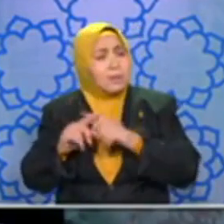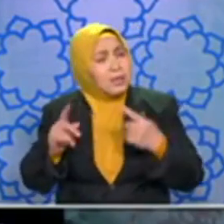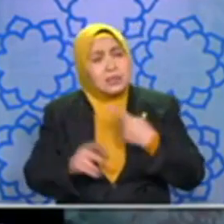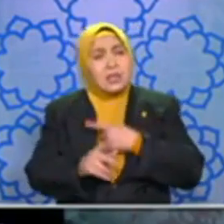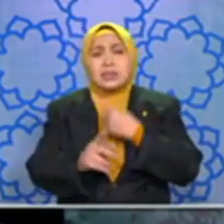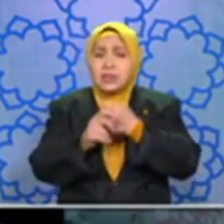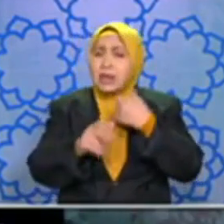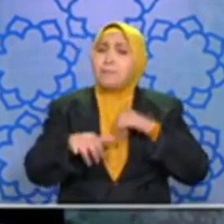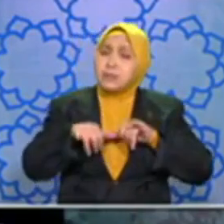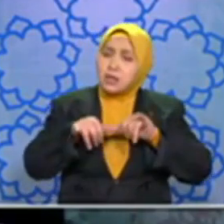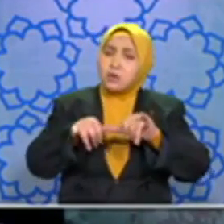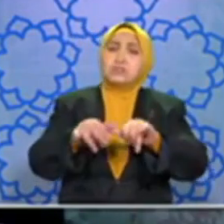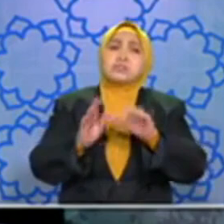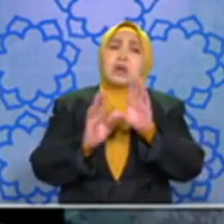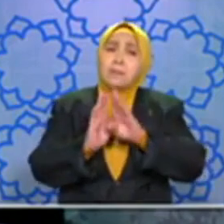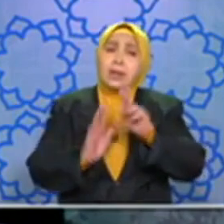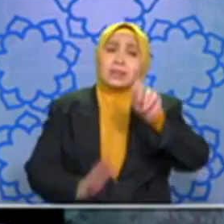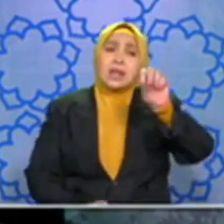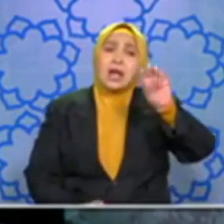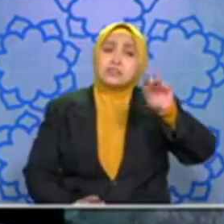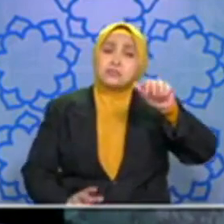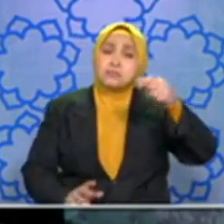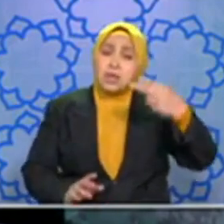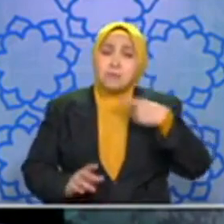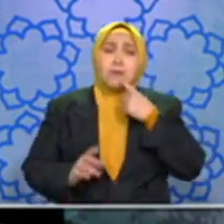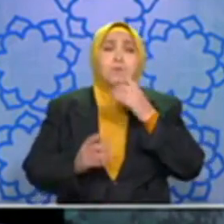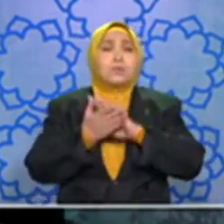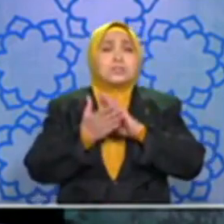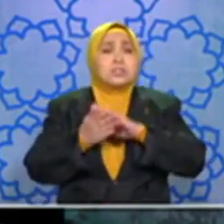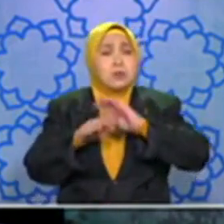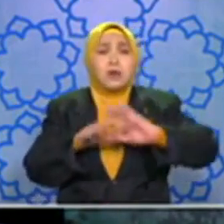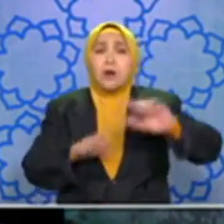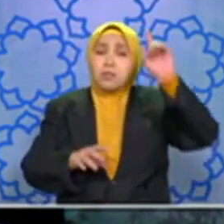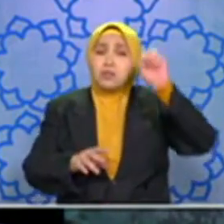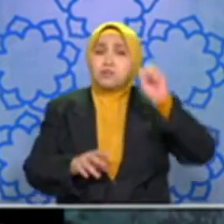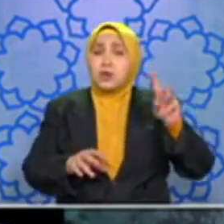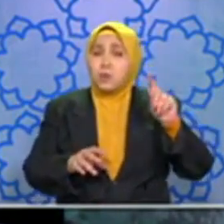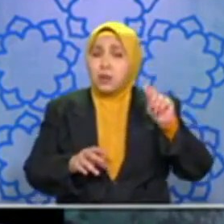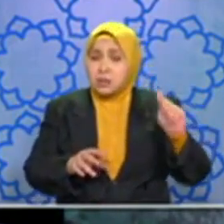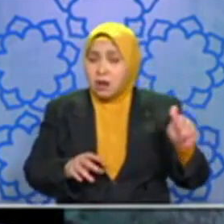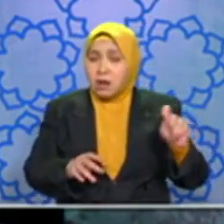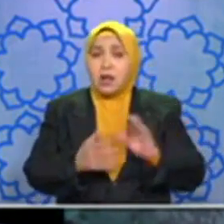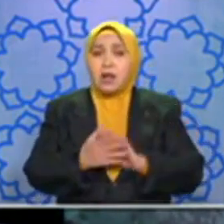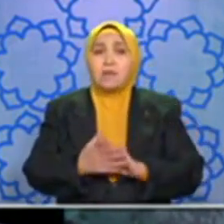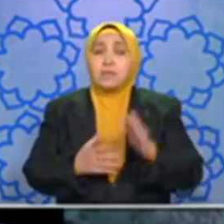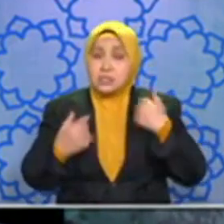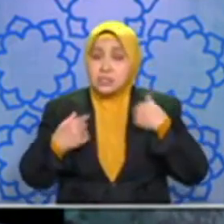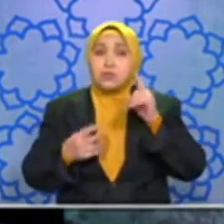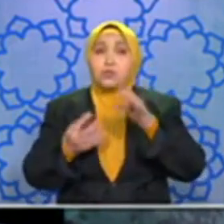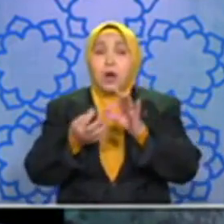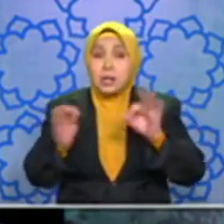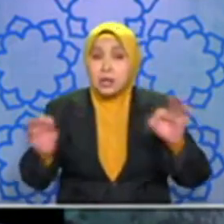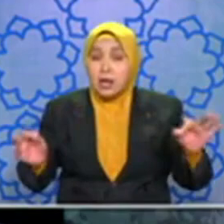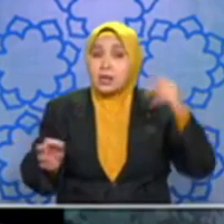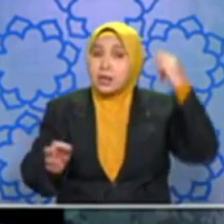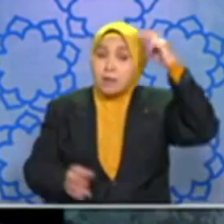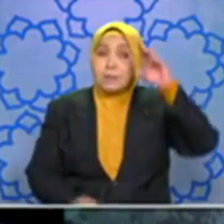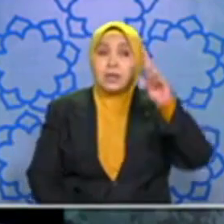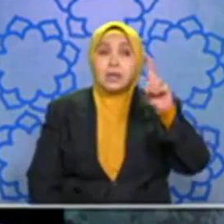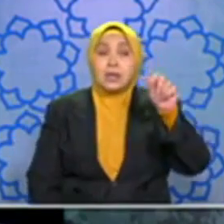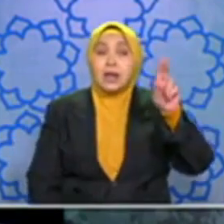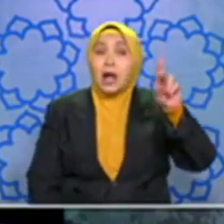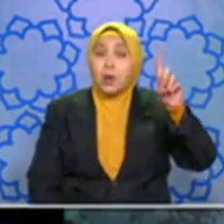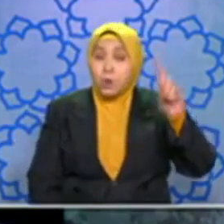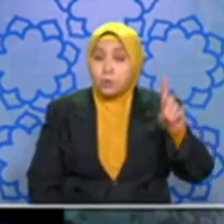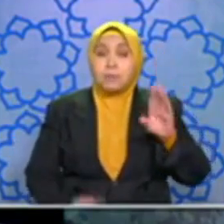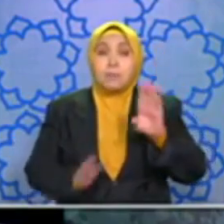macam mana kita manusia, kita bertasbih memuji Allah Subhanahu Wa Taala. Macam mana ada satu ayat tu Safas, Nabi Daud yang